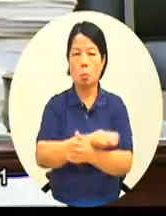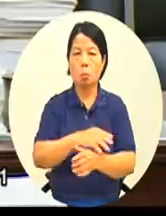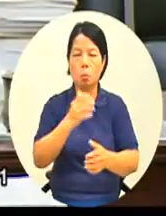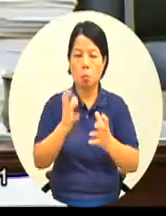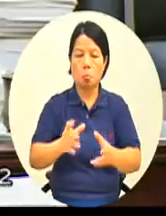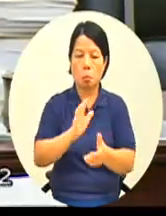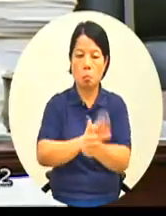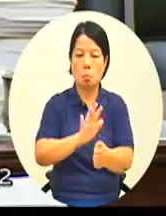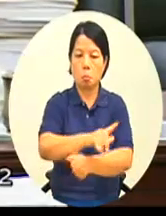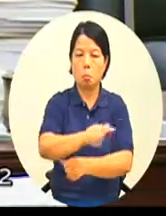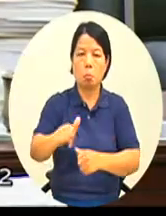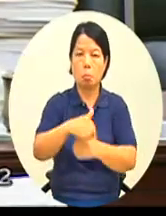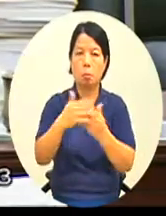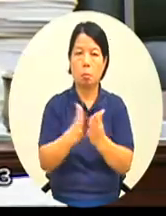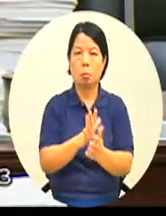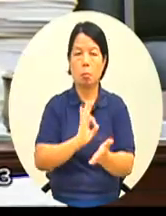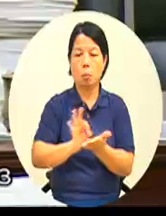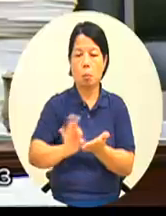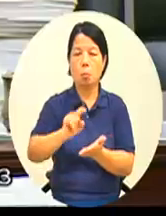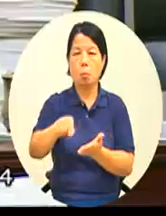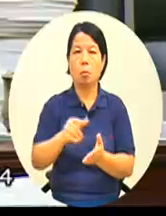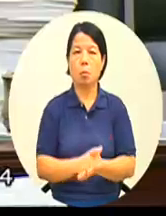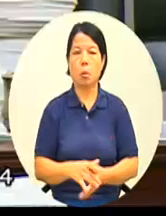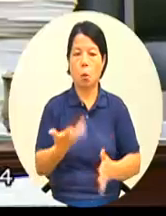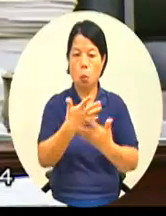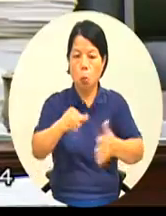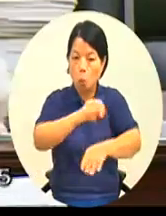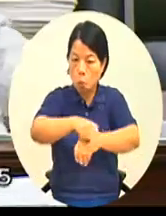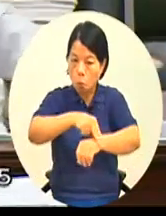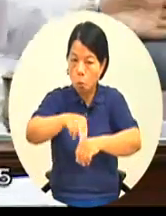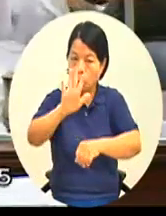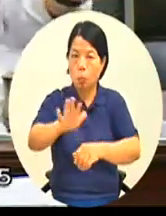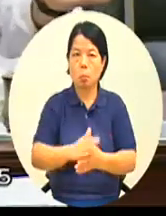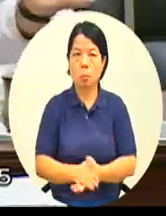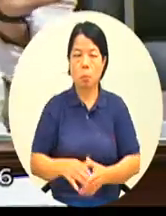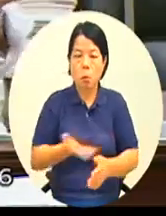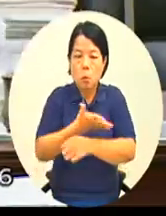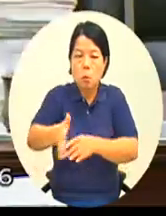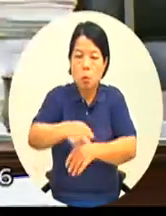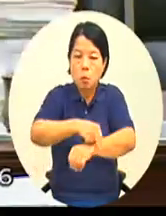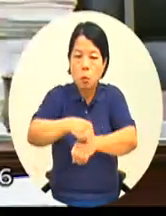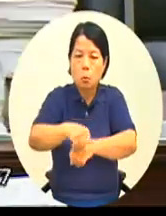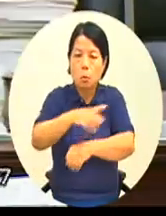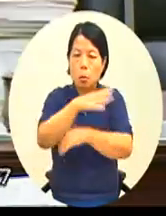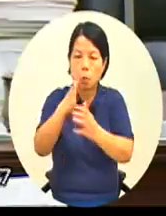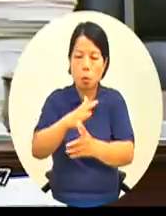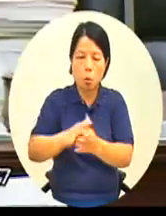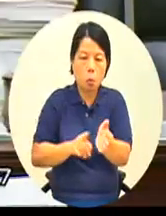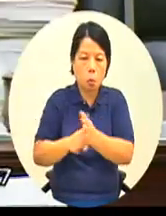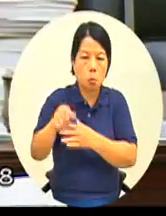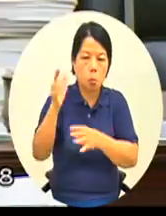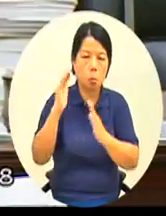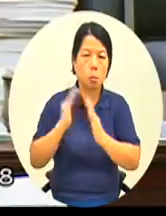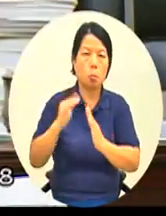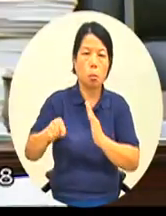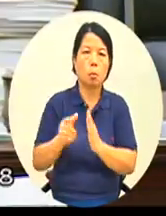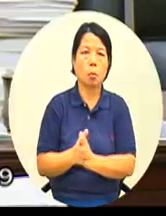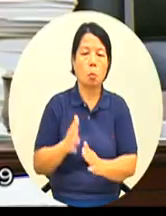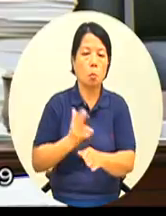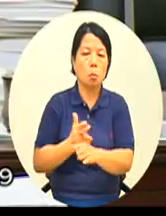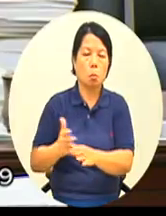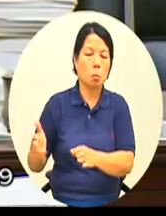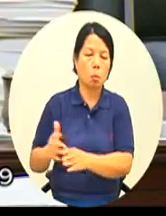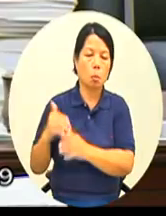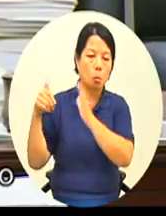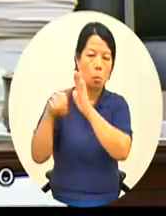用，它自己像很多人也在设计这个东西，你怎么让这些设计领域能够进入到所谓的老人